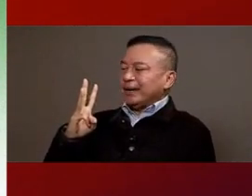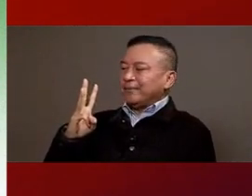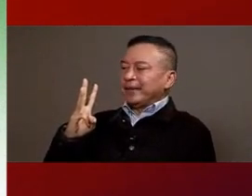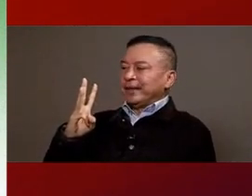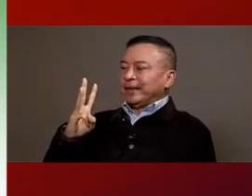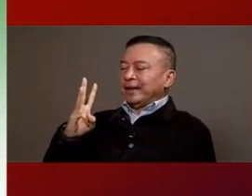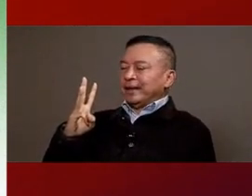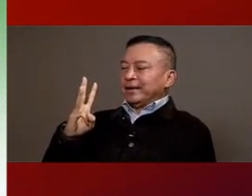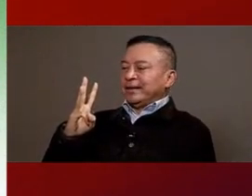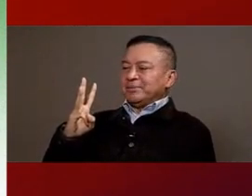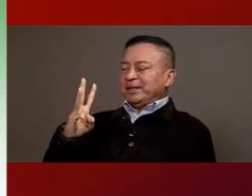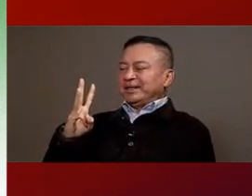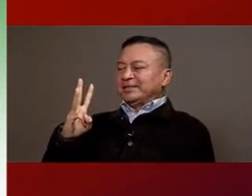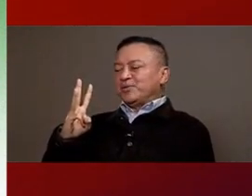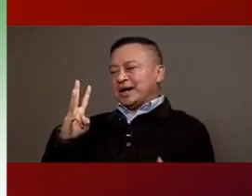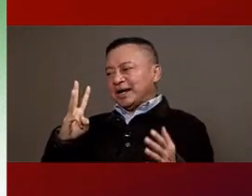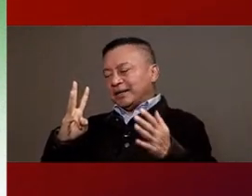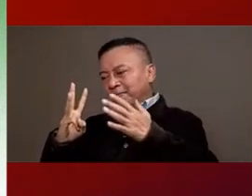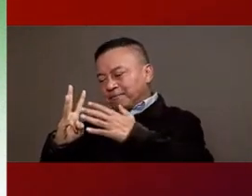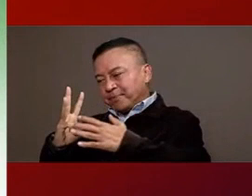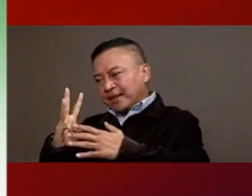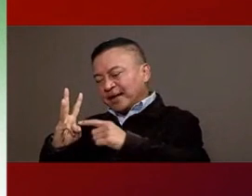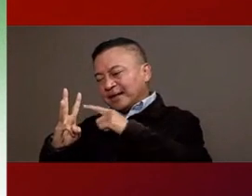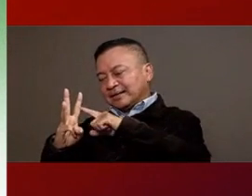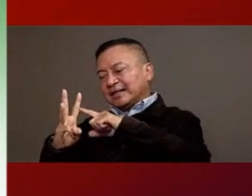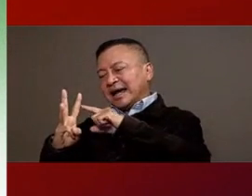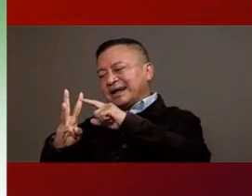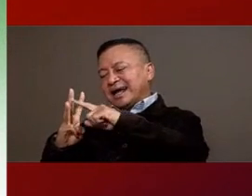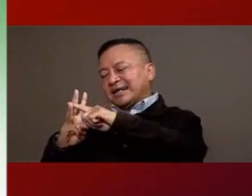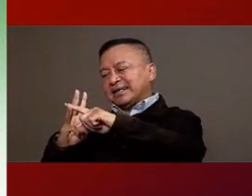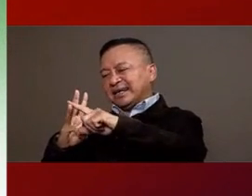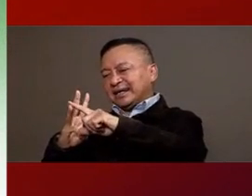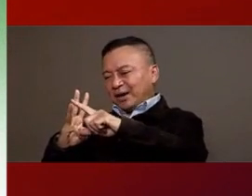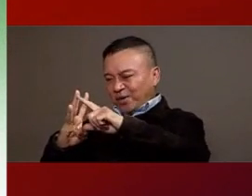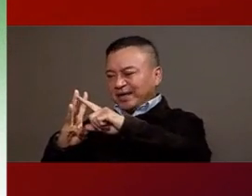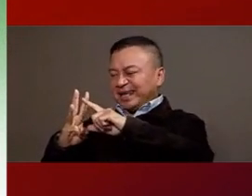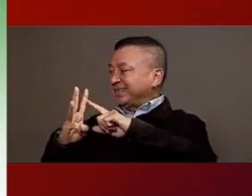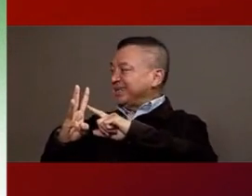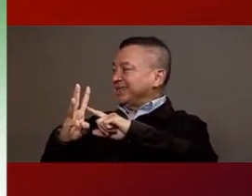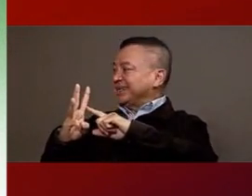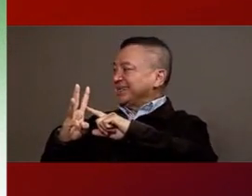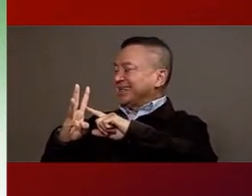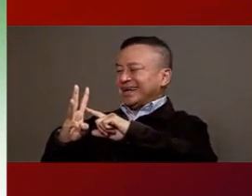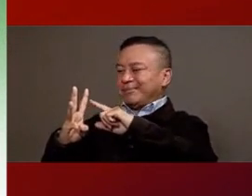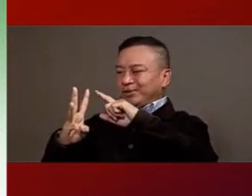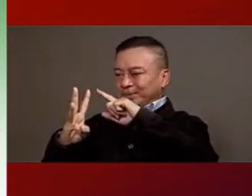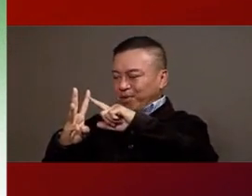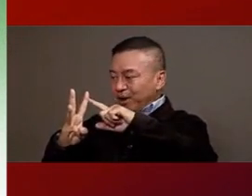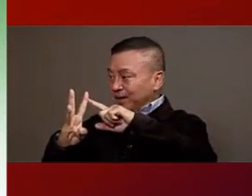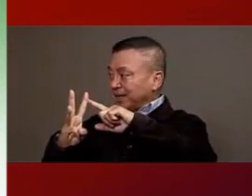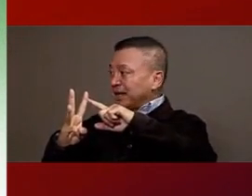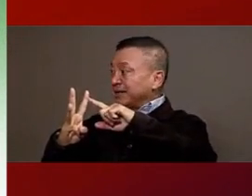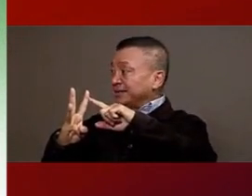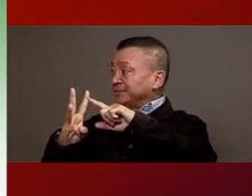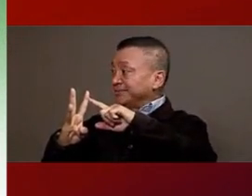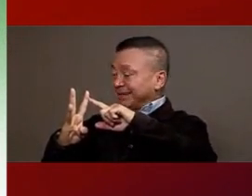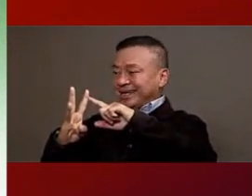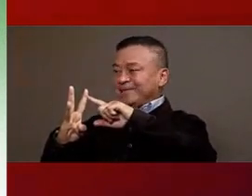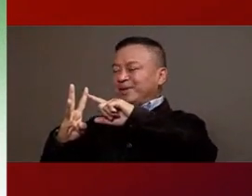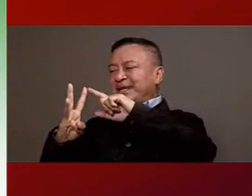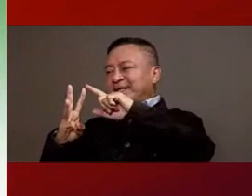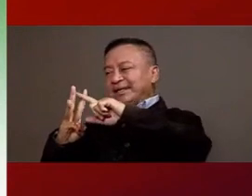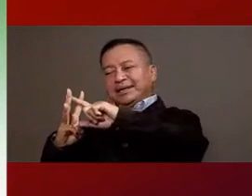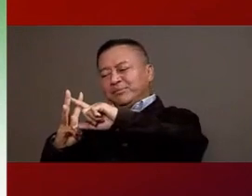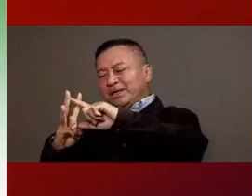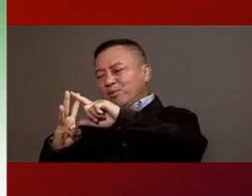เนี่ยนะครับนึกไม่ถึงว่าอันแรกเลยเนี่ยเขาก็เก่งจริงนะครับโดยเฉพาะอารากัน